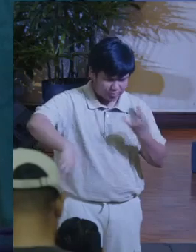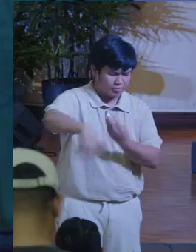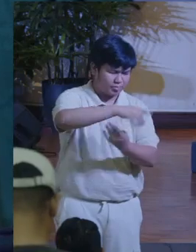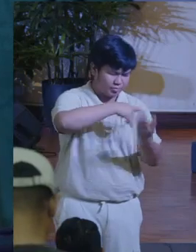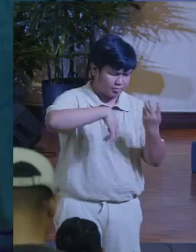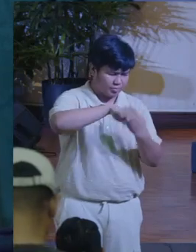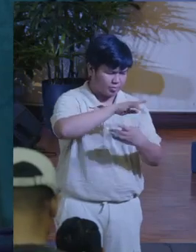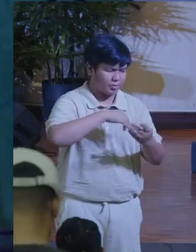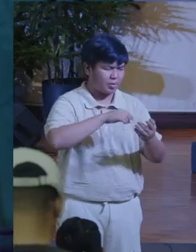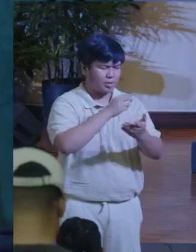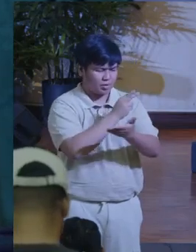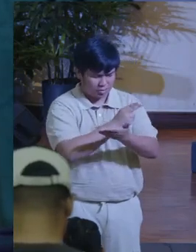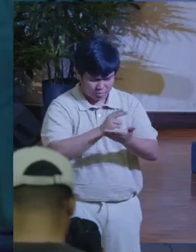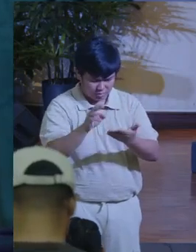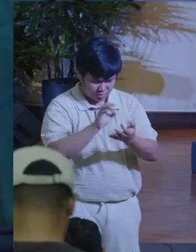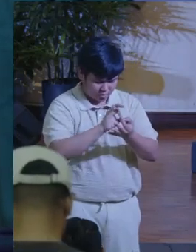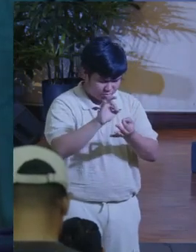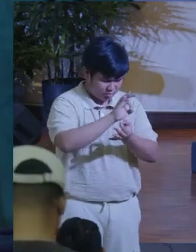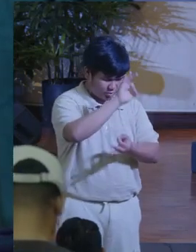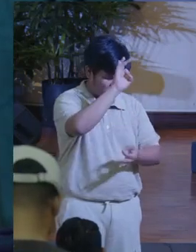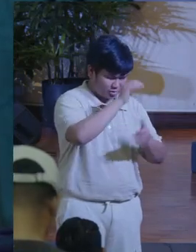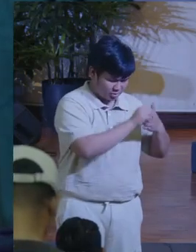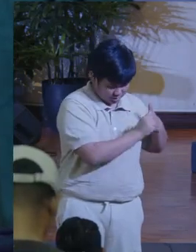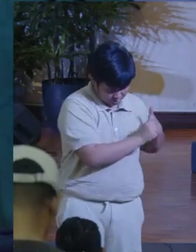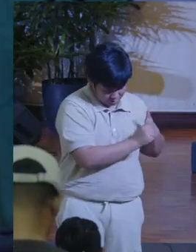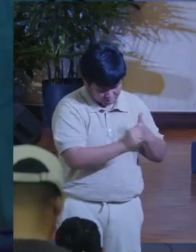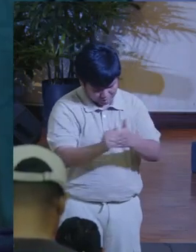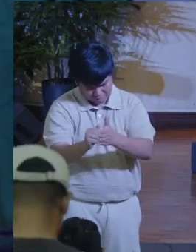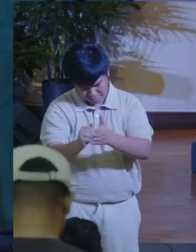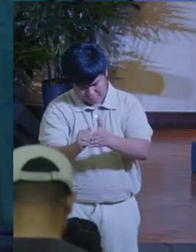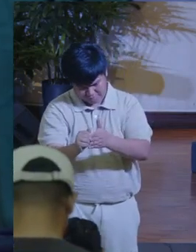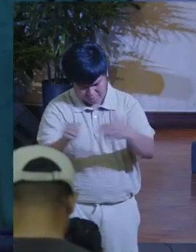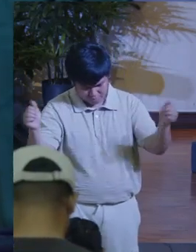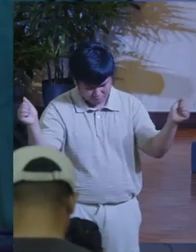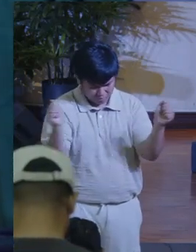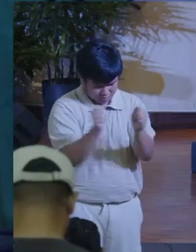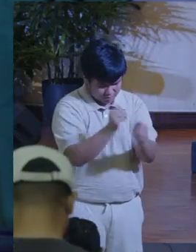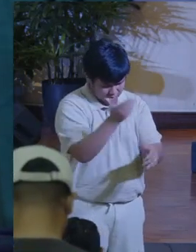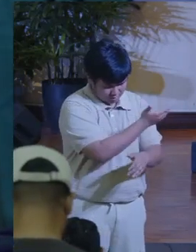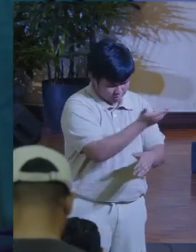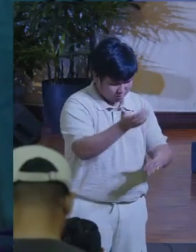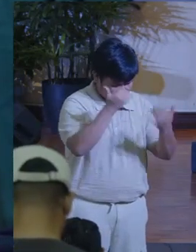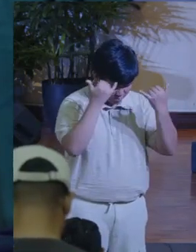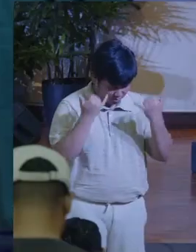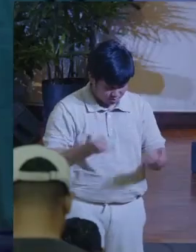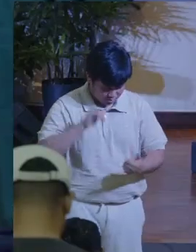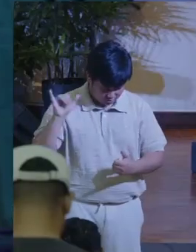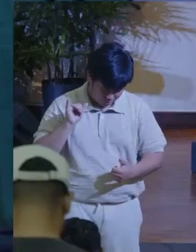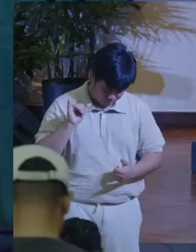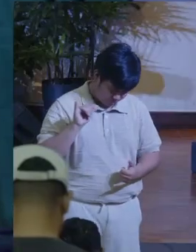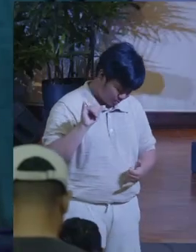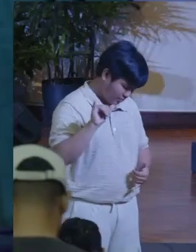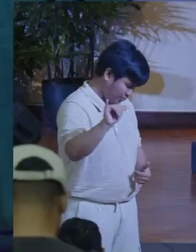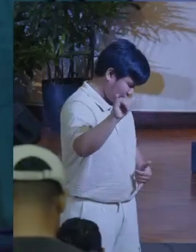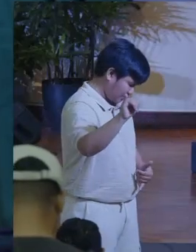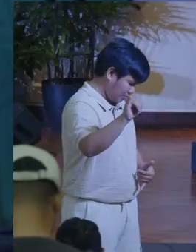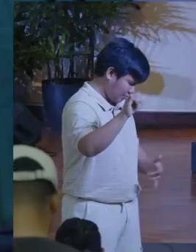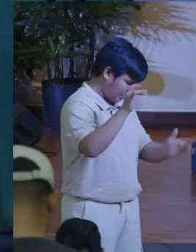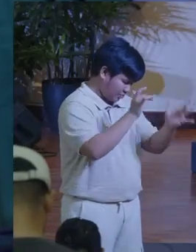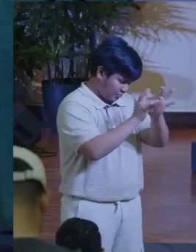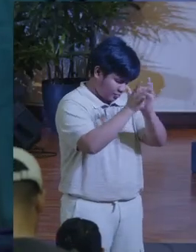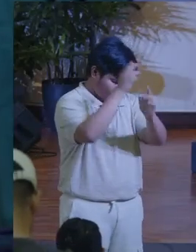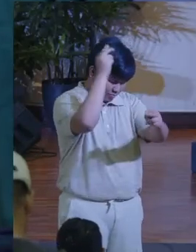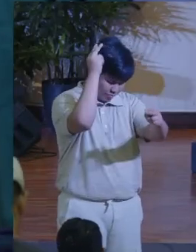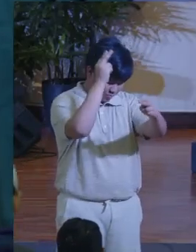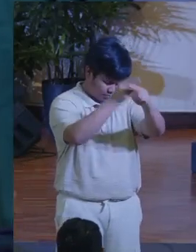ang pakikipisan tanglaw at paggabay ng Diwang Banal, magmula ngayon at magpasawalang hanggan.